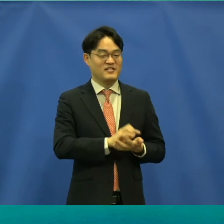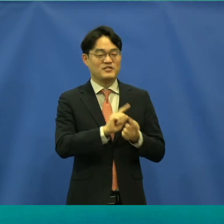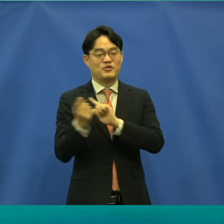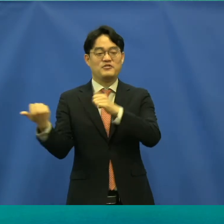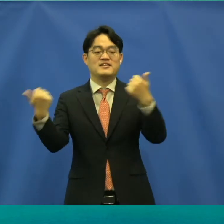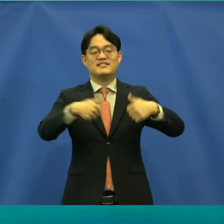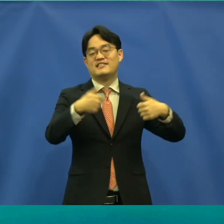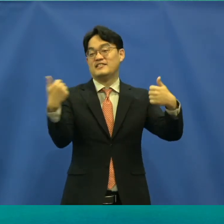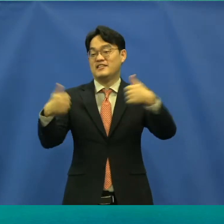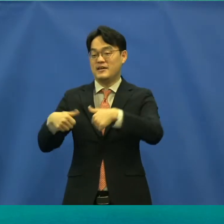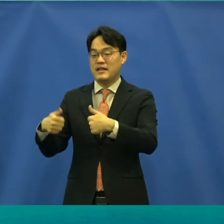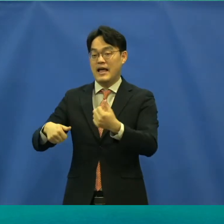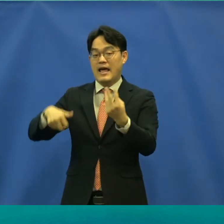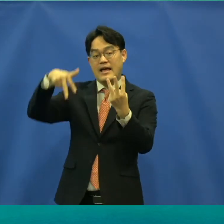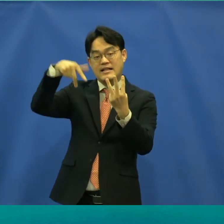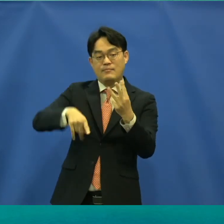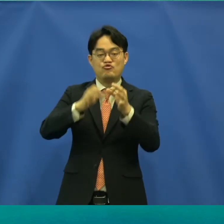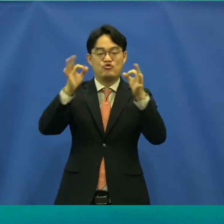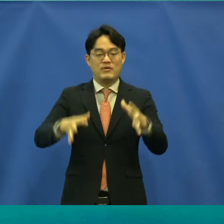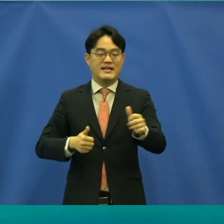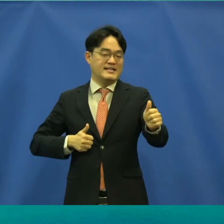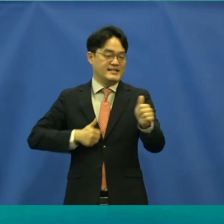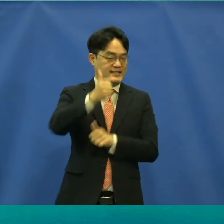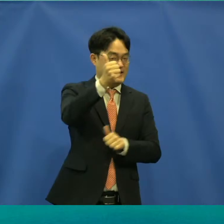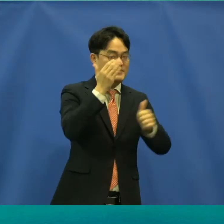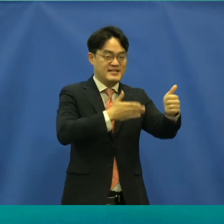3주 동안 승리합시다.